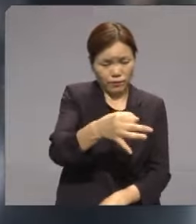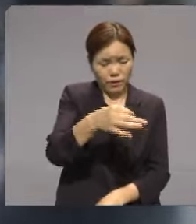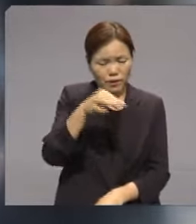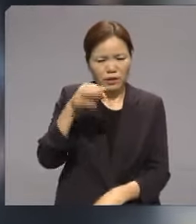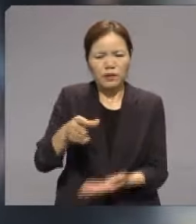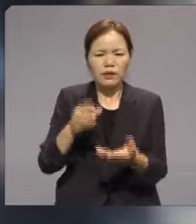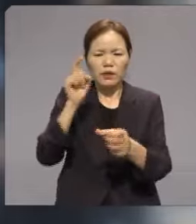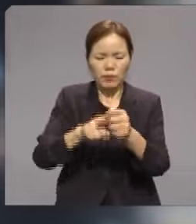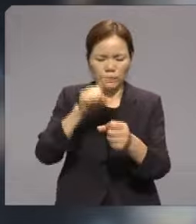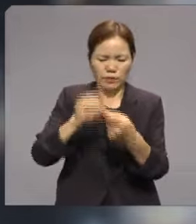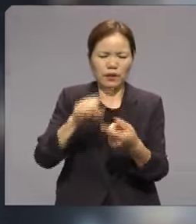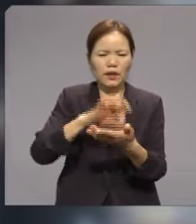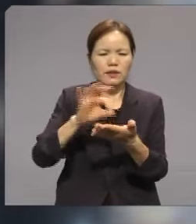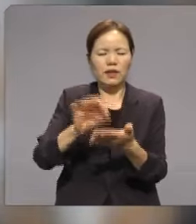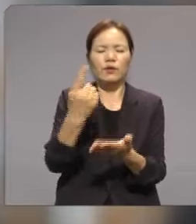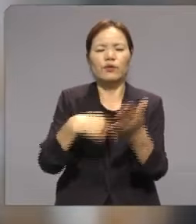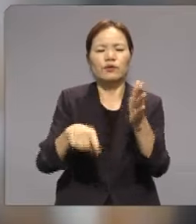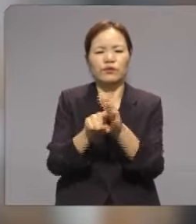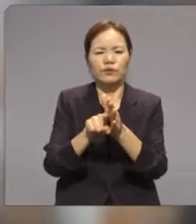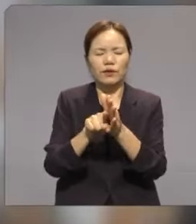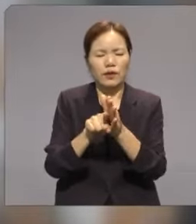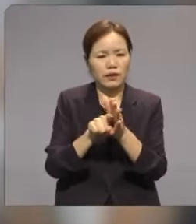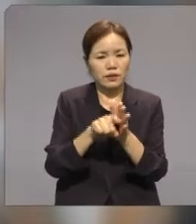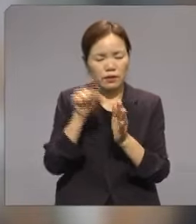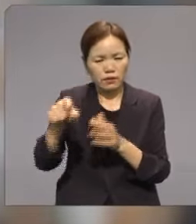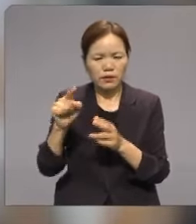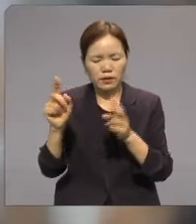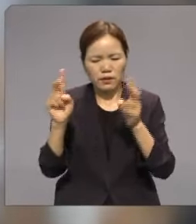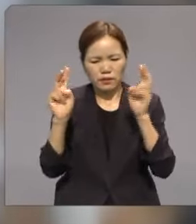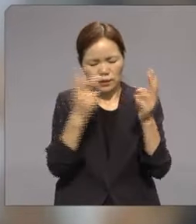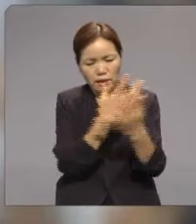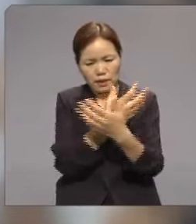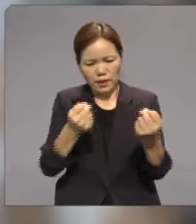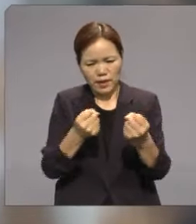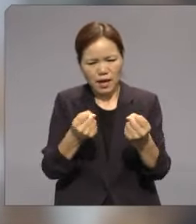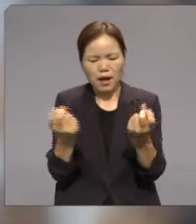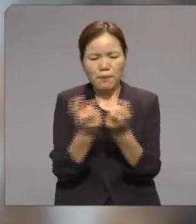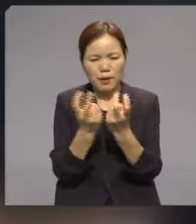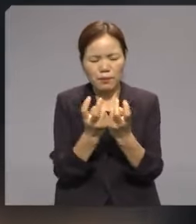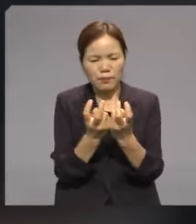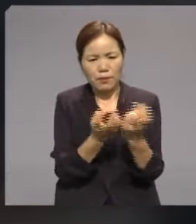있도록 은행 등 금융회사와 에스크로 계약 체결을 유도한다는 방침입니다.